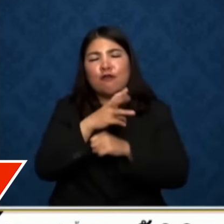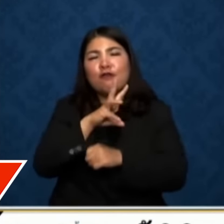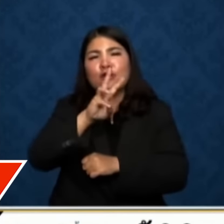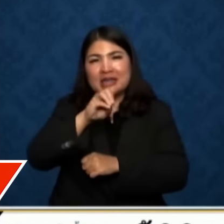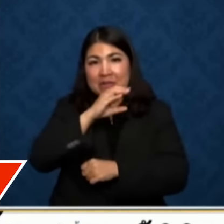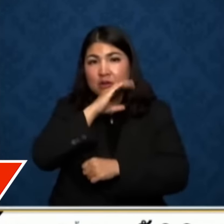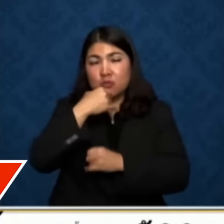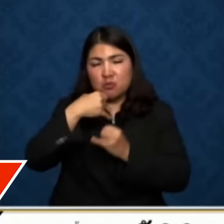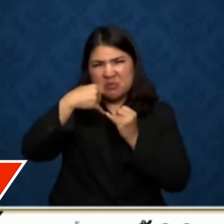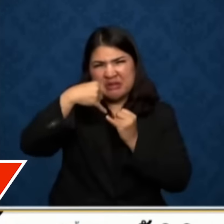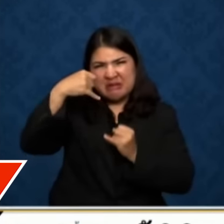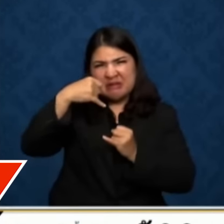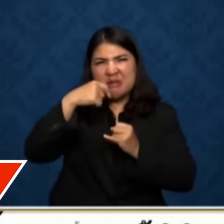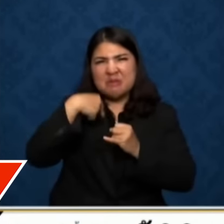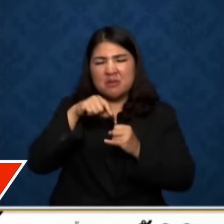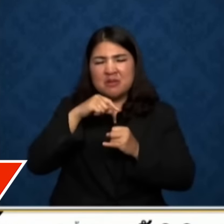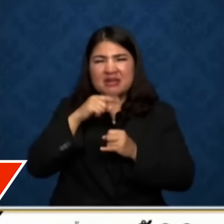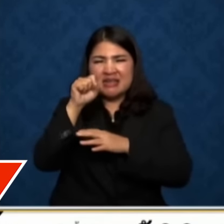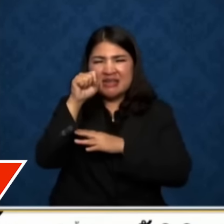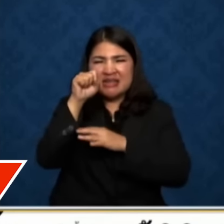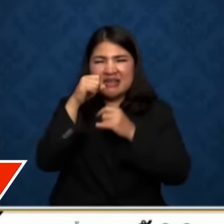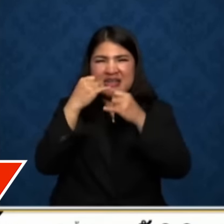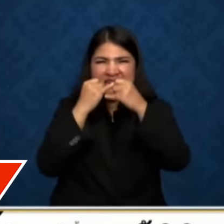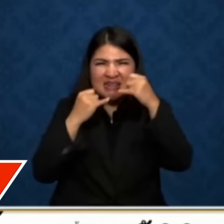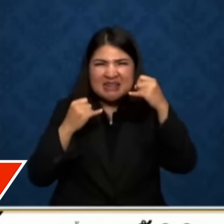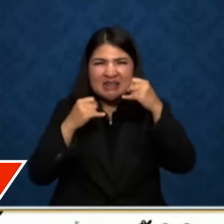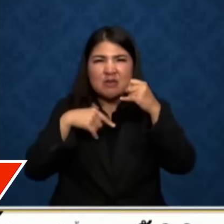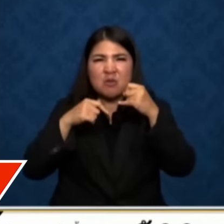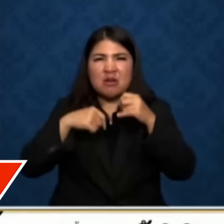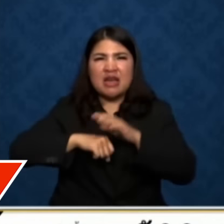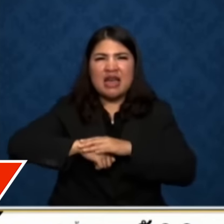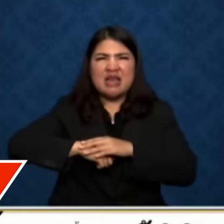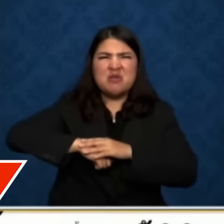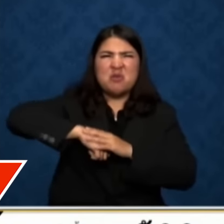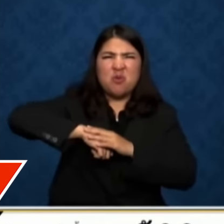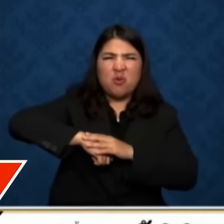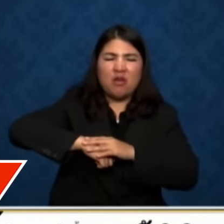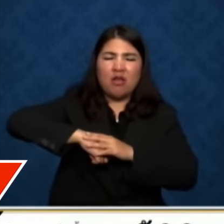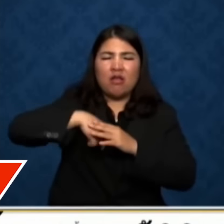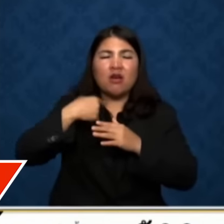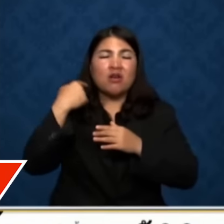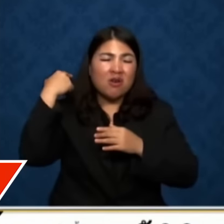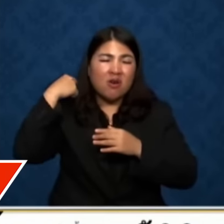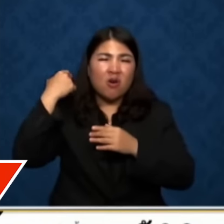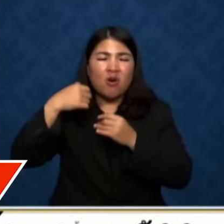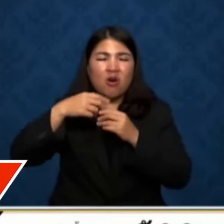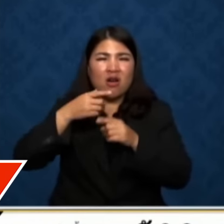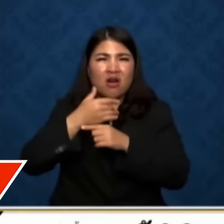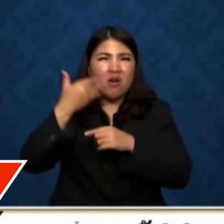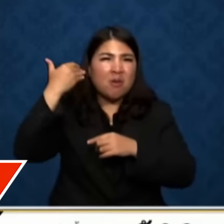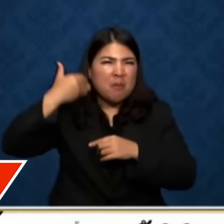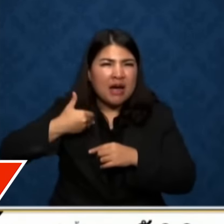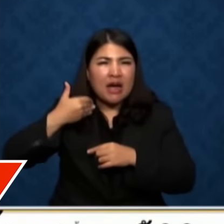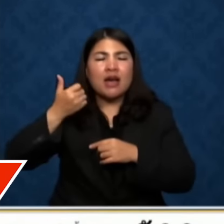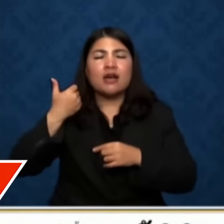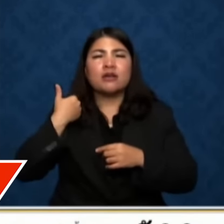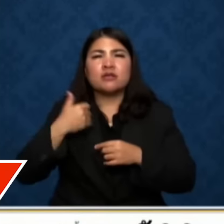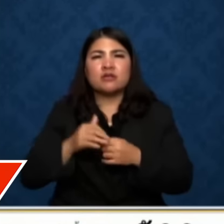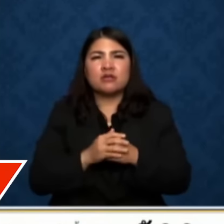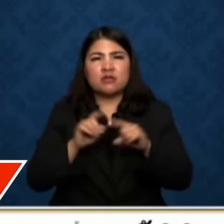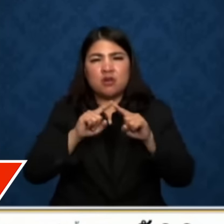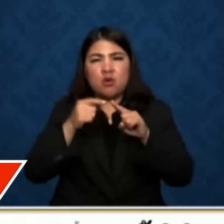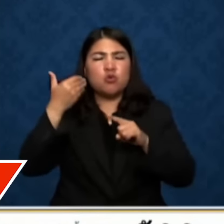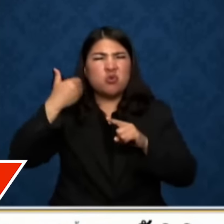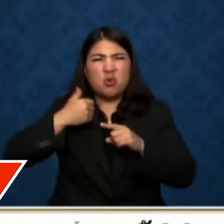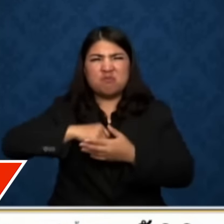ทับเส้นประสาททำให้กระแสประสาทไปไม่ได้ยกแขนไม่ขึ้นก็ต้องผ่าตัดบริเวณคอครับแต่อาการเนี่ยด้วยความเป็นธรรมท่านประธานก็คือยกแข